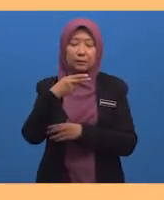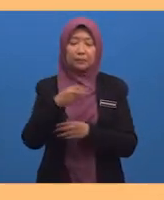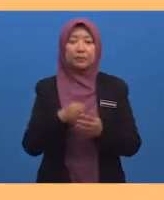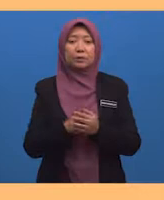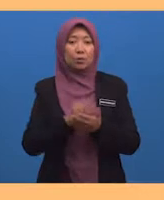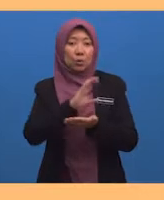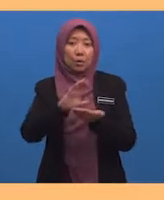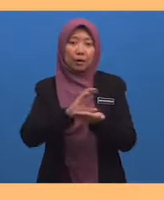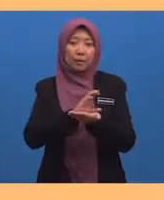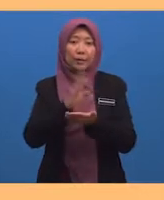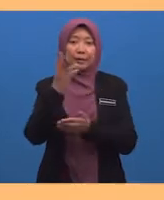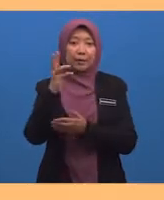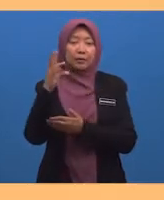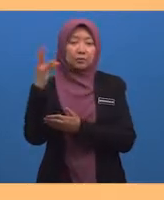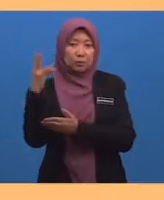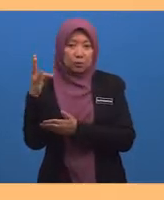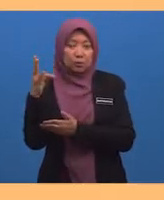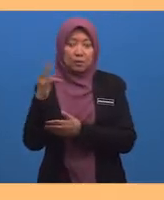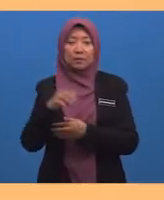abad ke-17 Masihi.